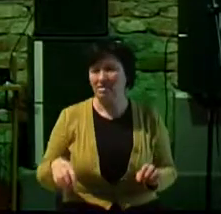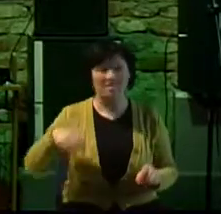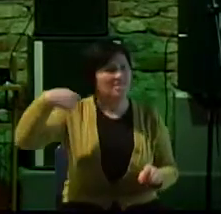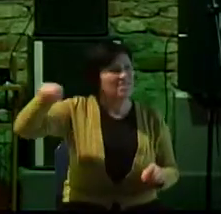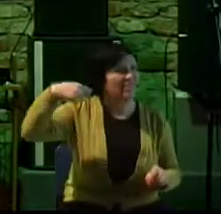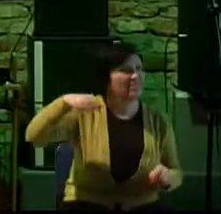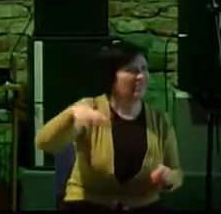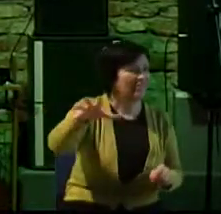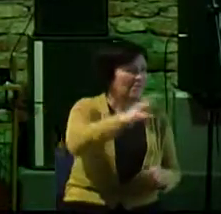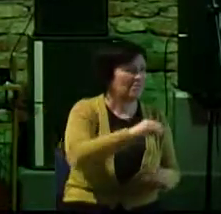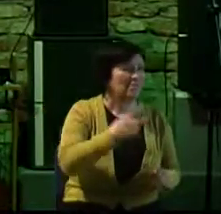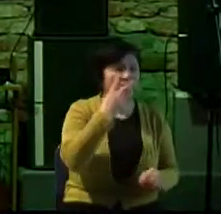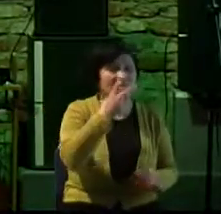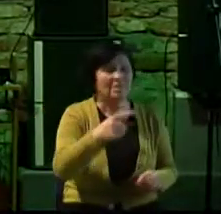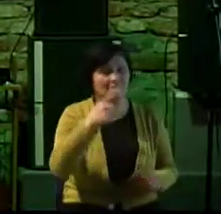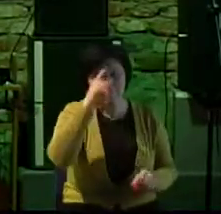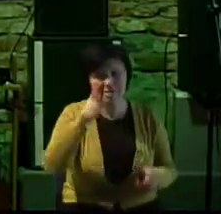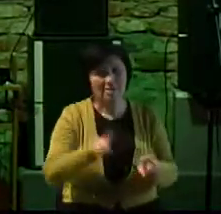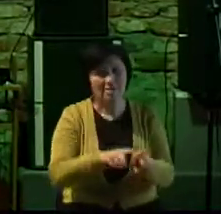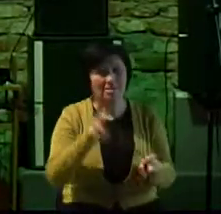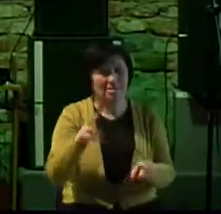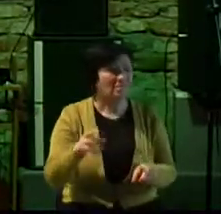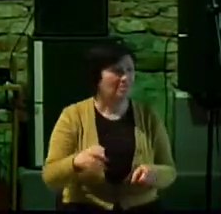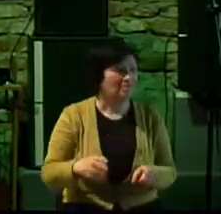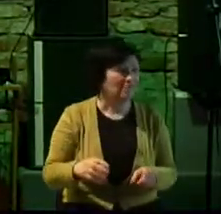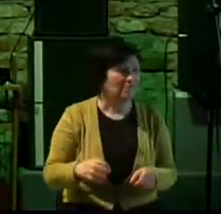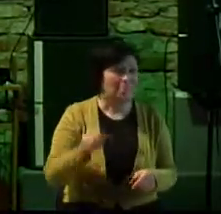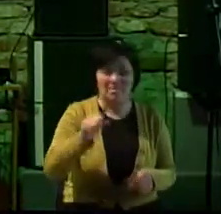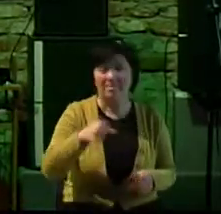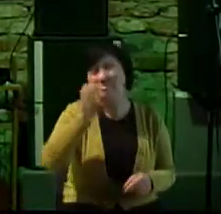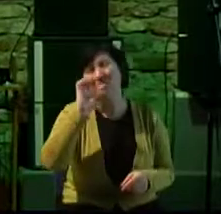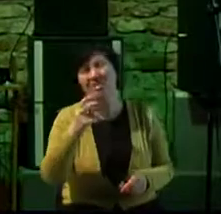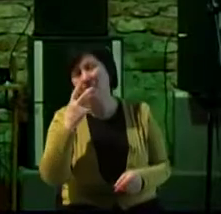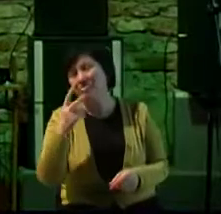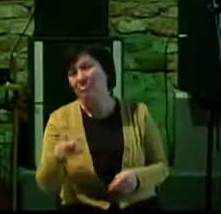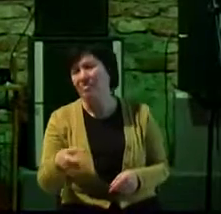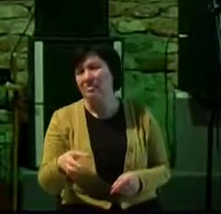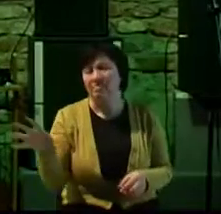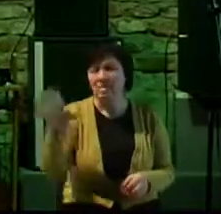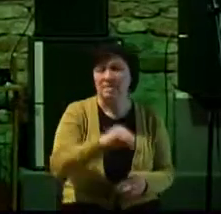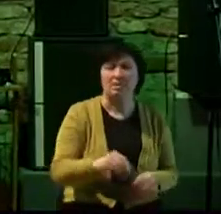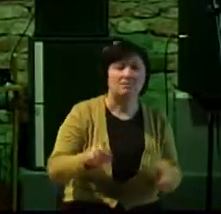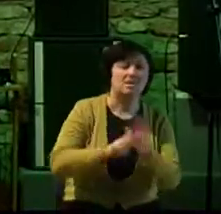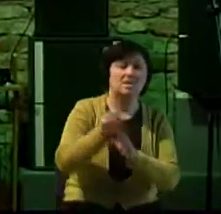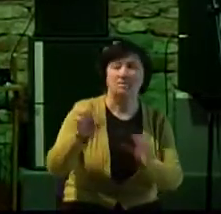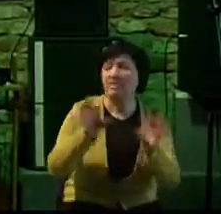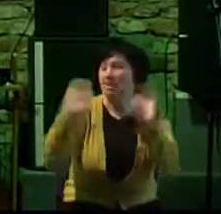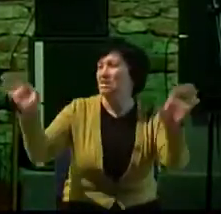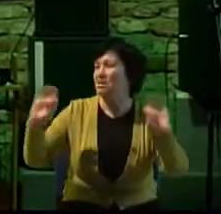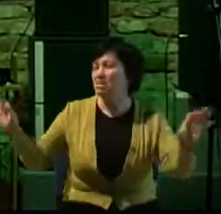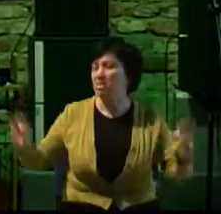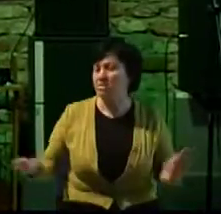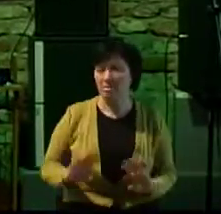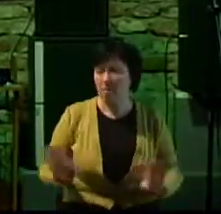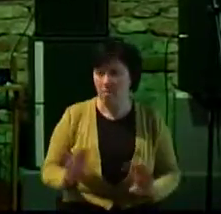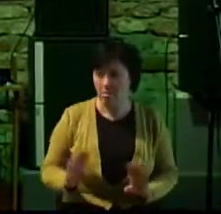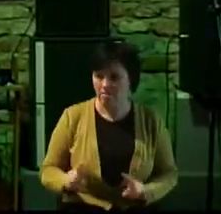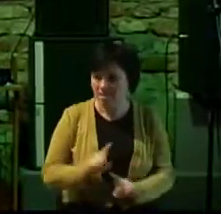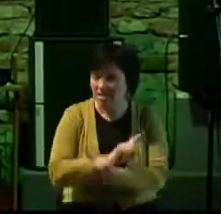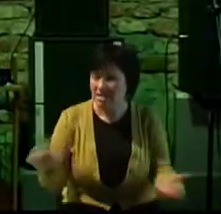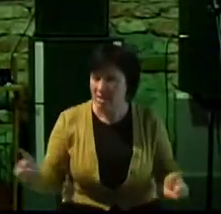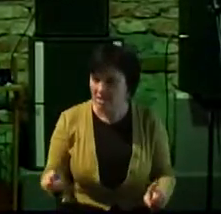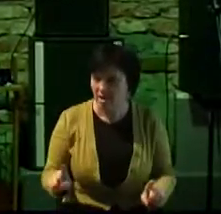звонить и всем рассказывать, что я видел такого брата, который шел с банкой пива и прямо пил ее, или еще какую-то ситуацию. Не